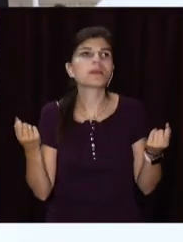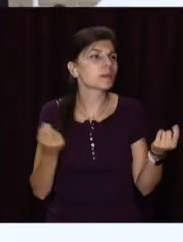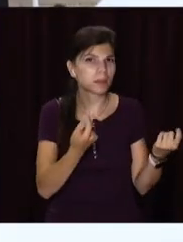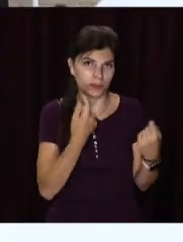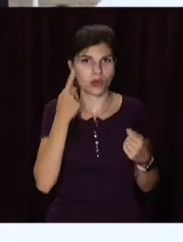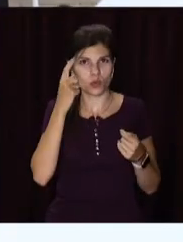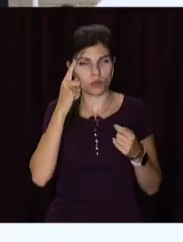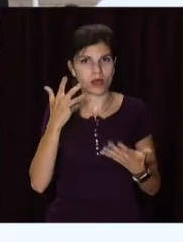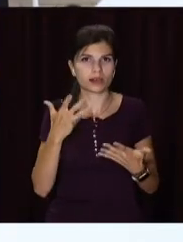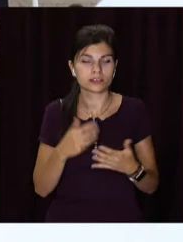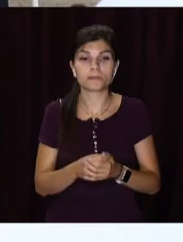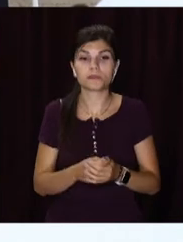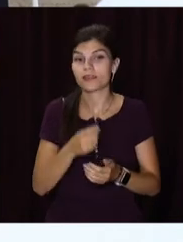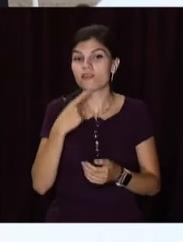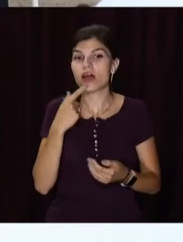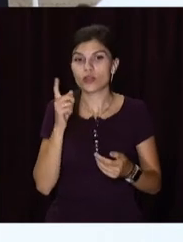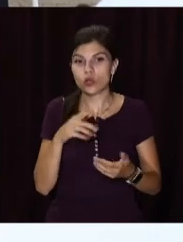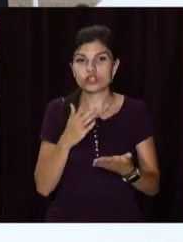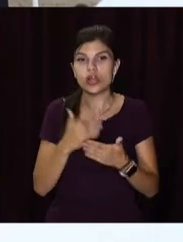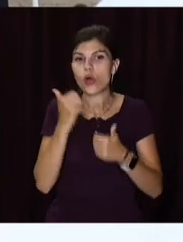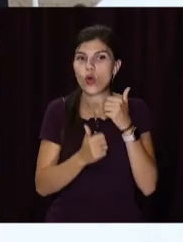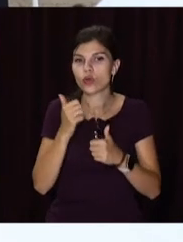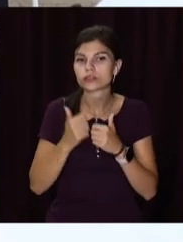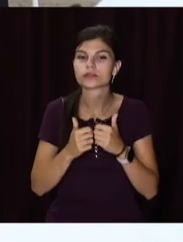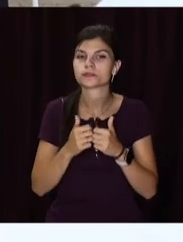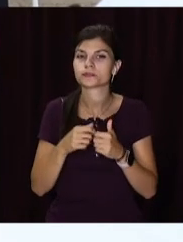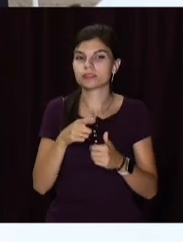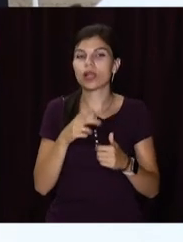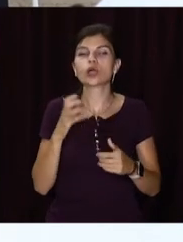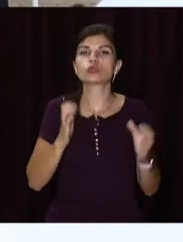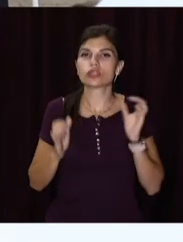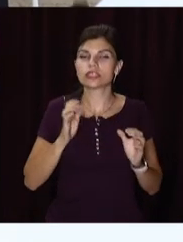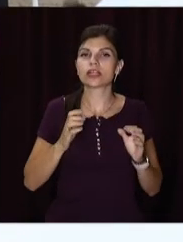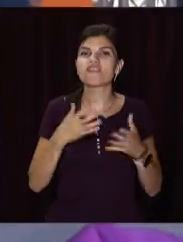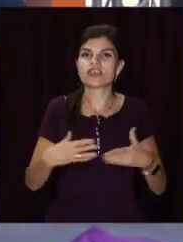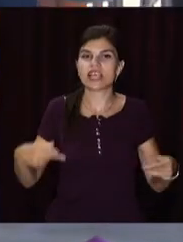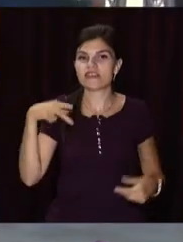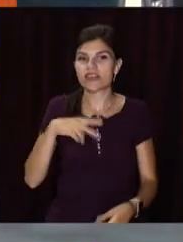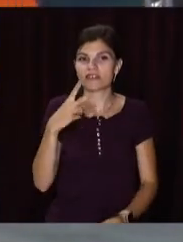також нагородили переможців міжвишівського конкурсу «Студентська весна 2021».